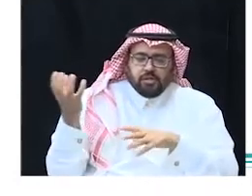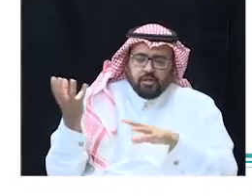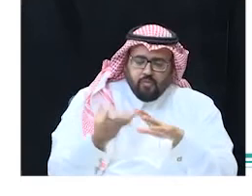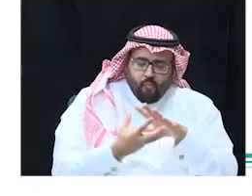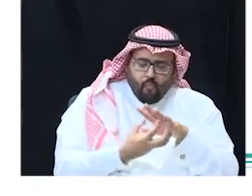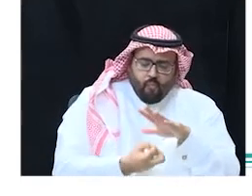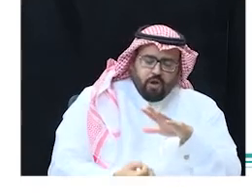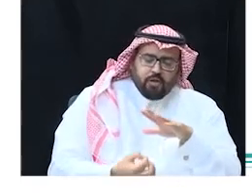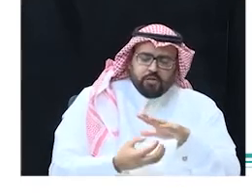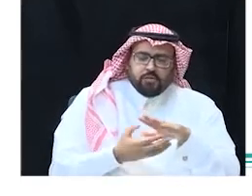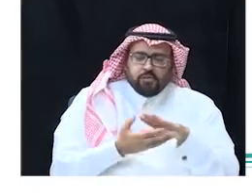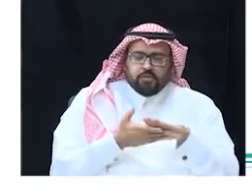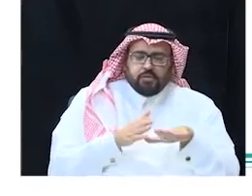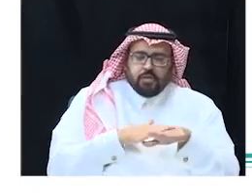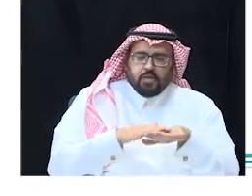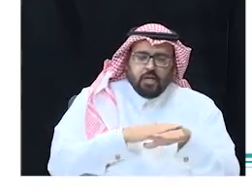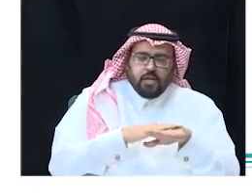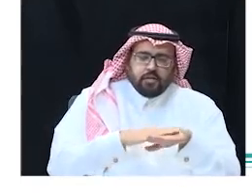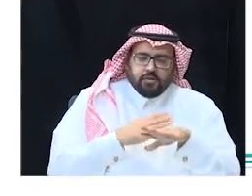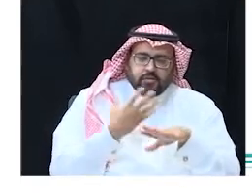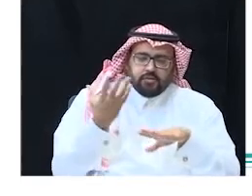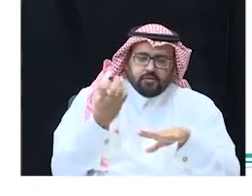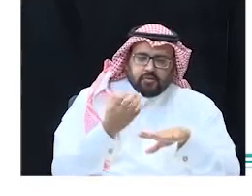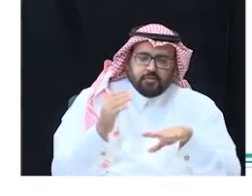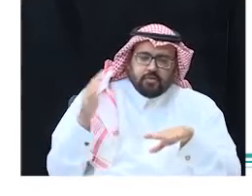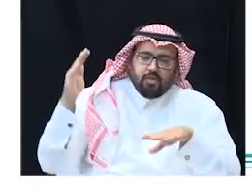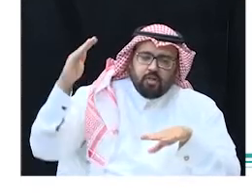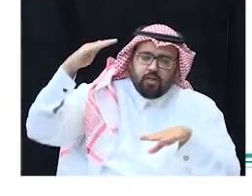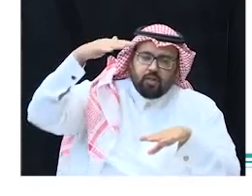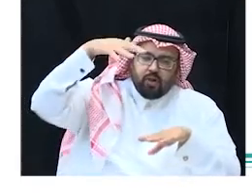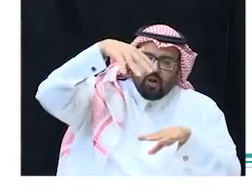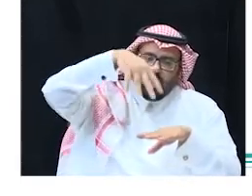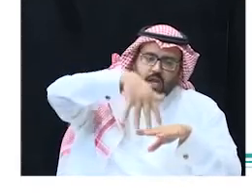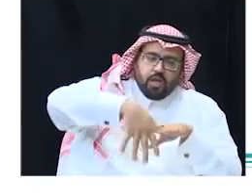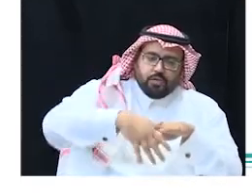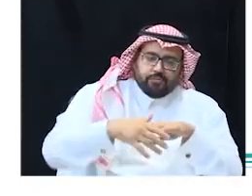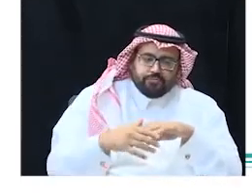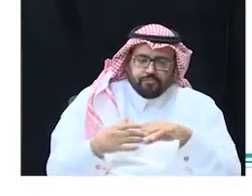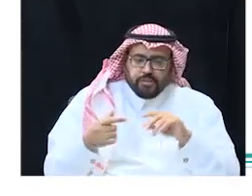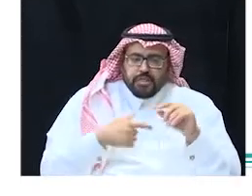الأجسام تجذبها الجاذبية إلى وين؟ إلى سطح الأرض.